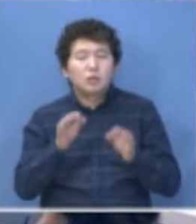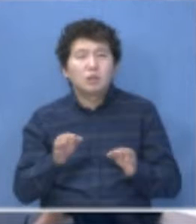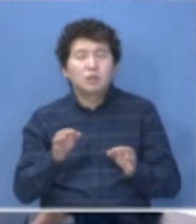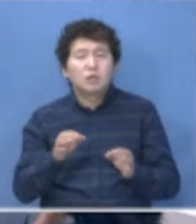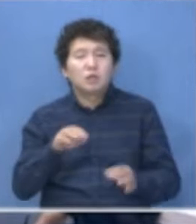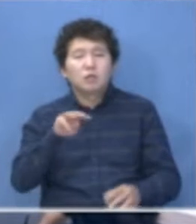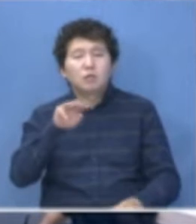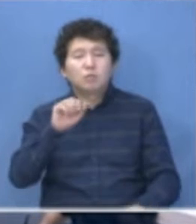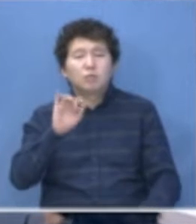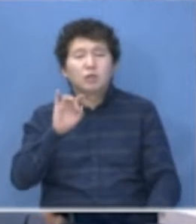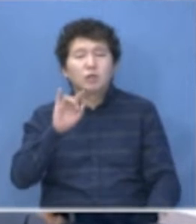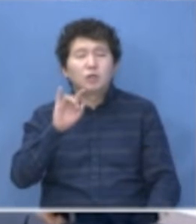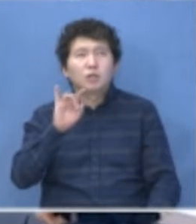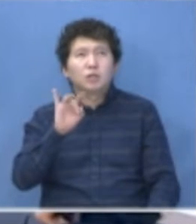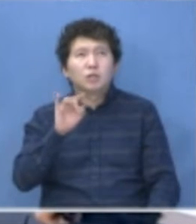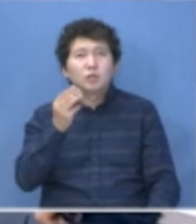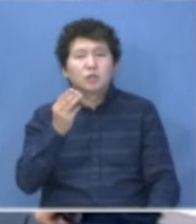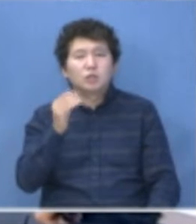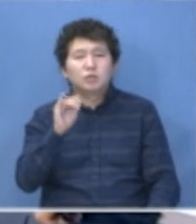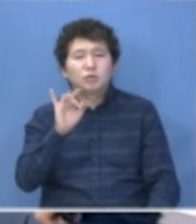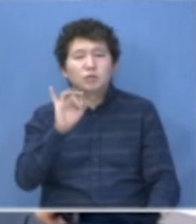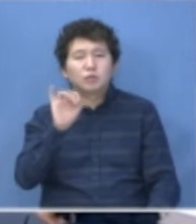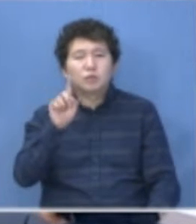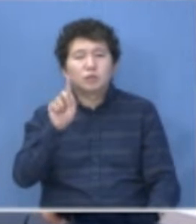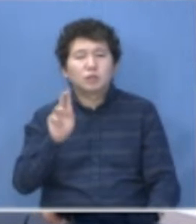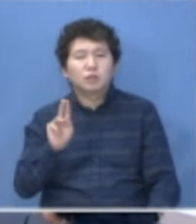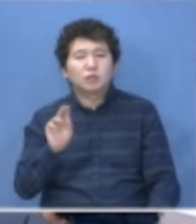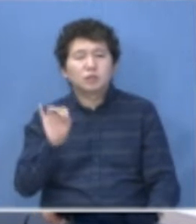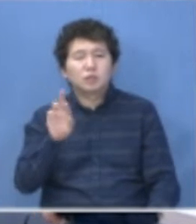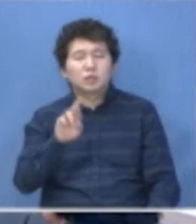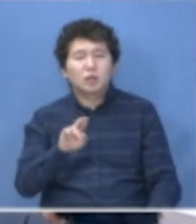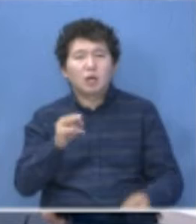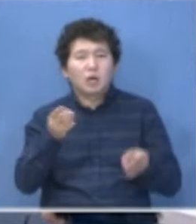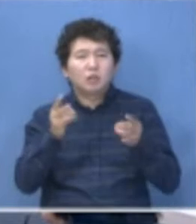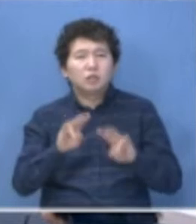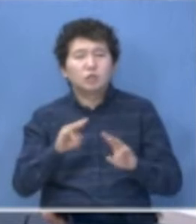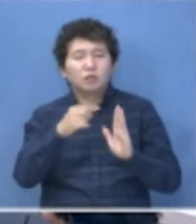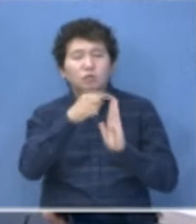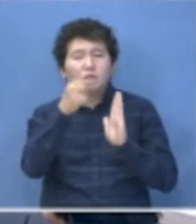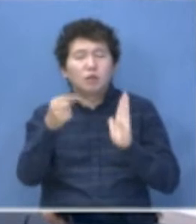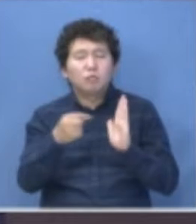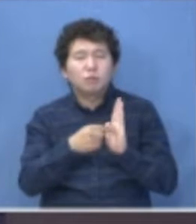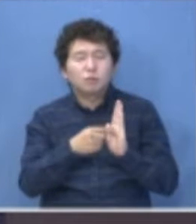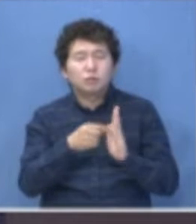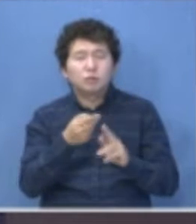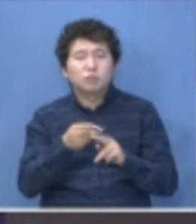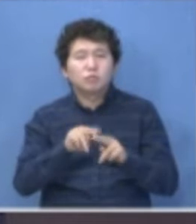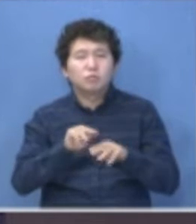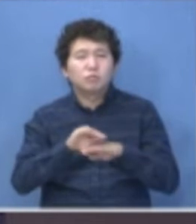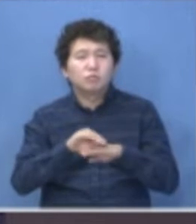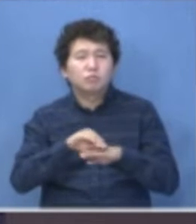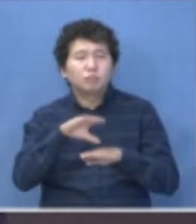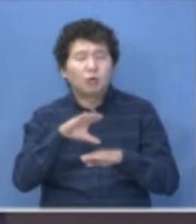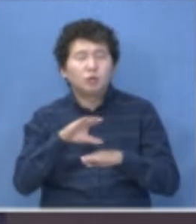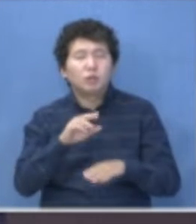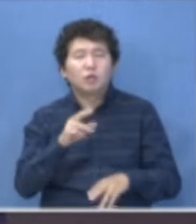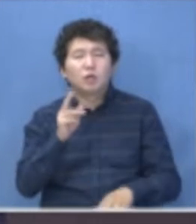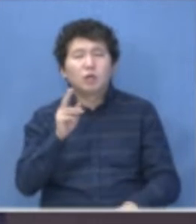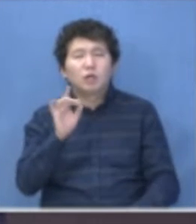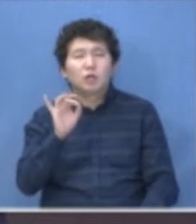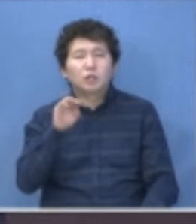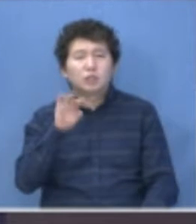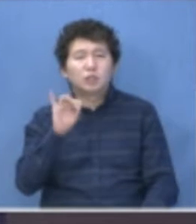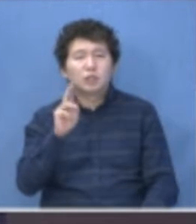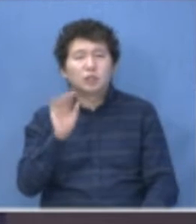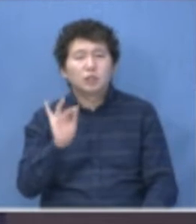Наряду с дальнейшими перспективами развития медстрахования остаются вопросы, из-за которых фонд часто подвергается критике.